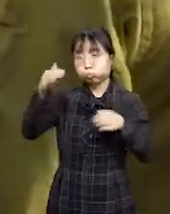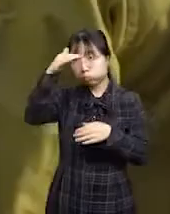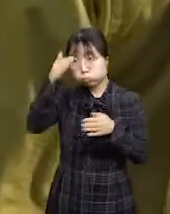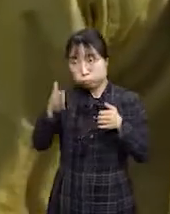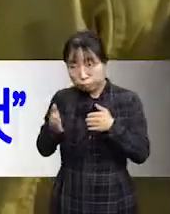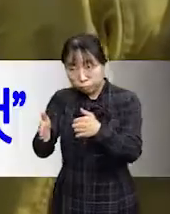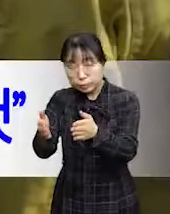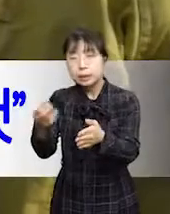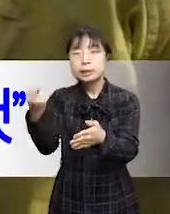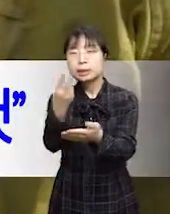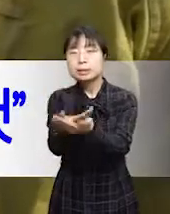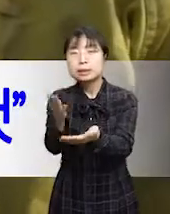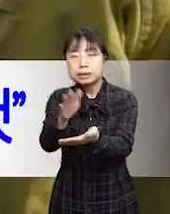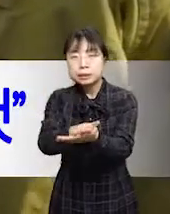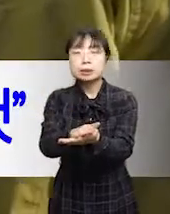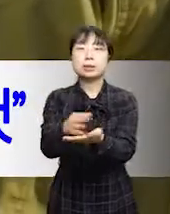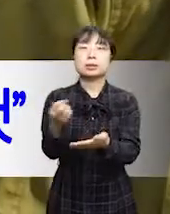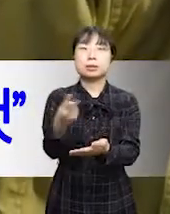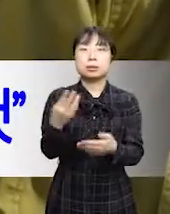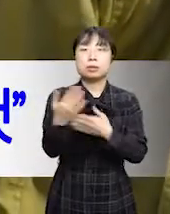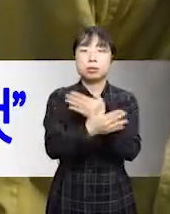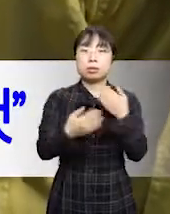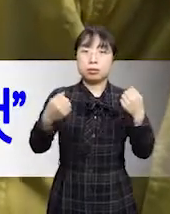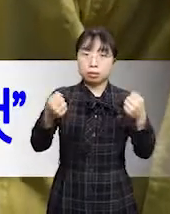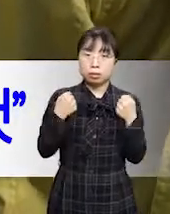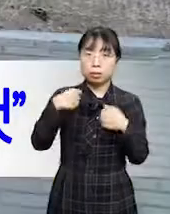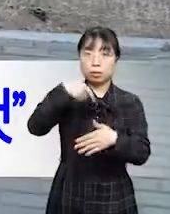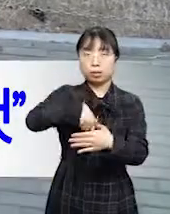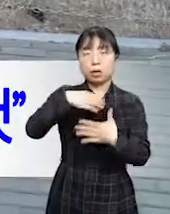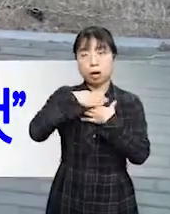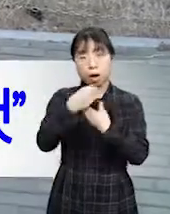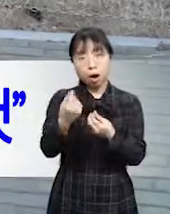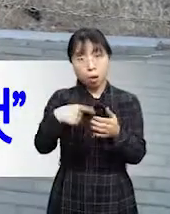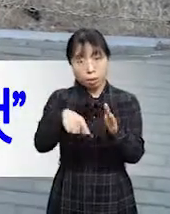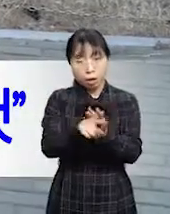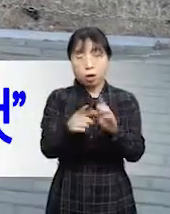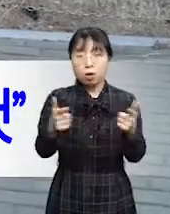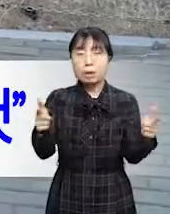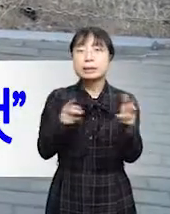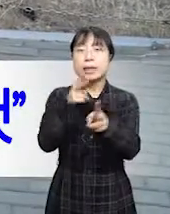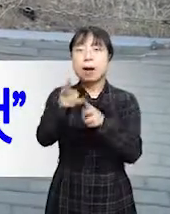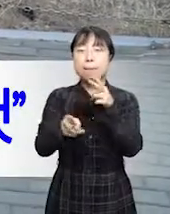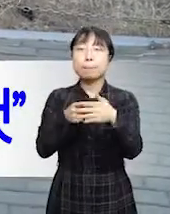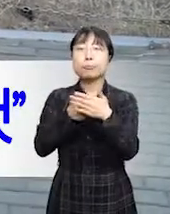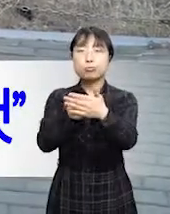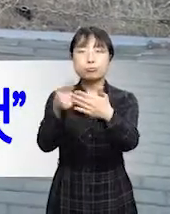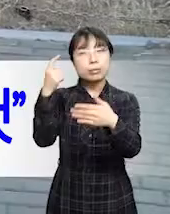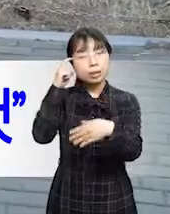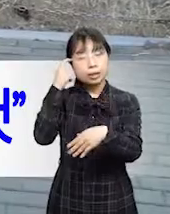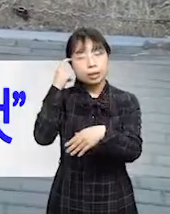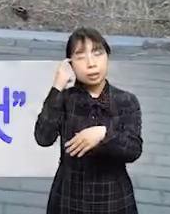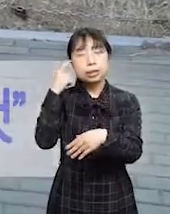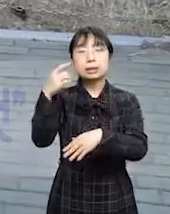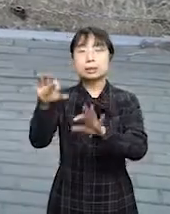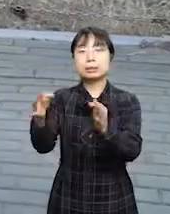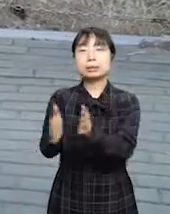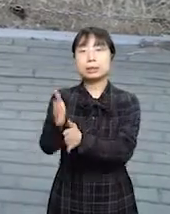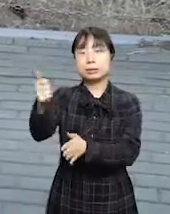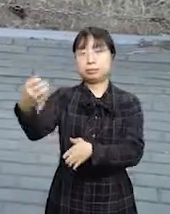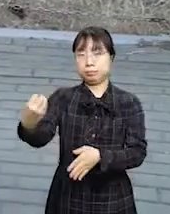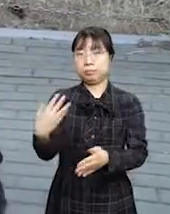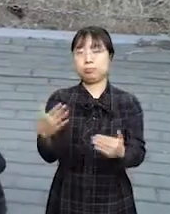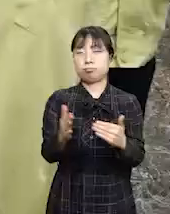재정비함은 물론 시민들의 건강 증진과 심리적 안정을 위한 다양한 사업들을 추진하겠다고 이야기했는데요.